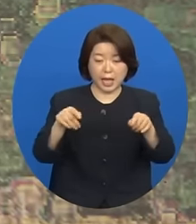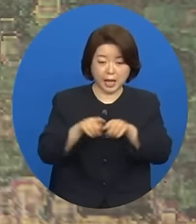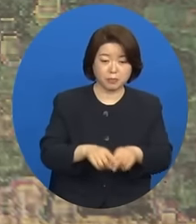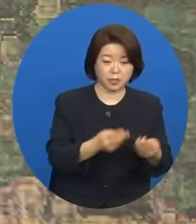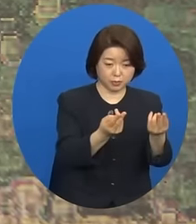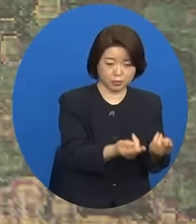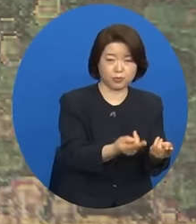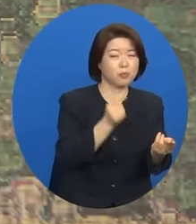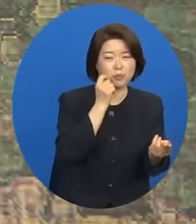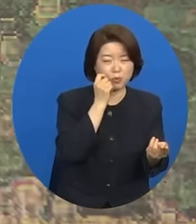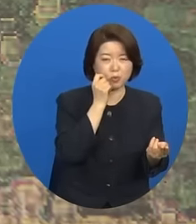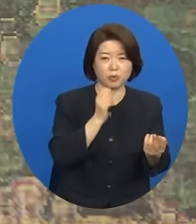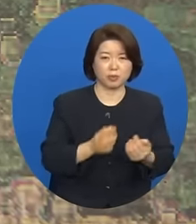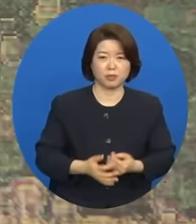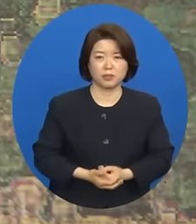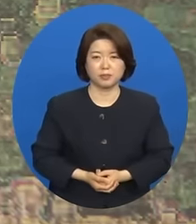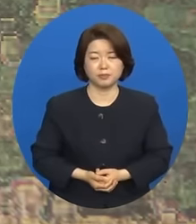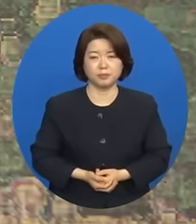못하셨어요.